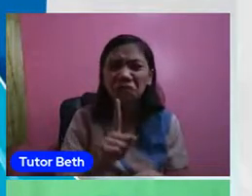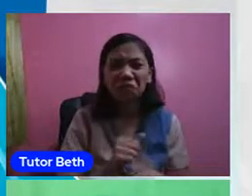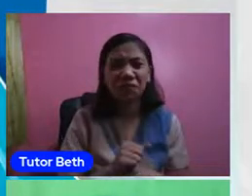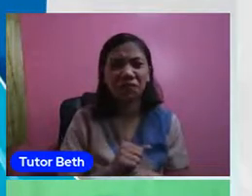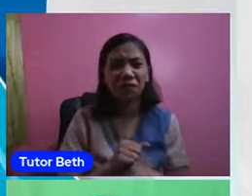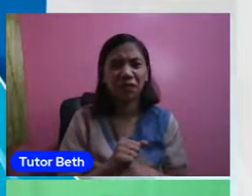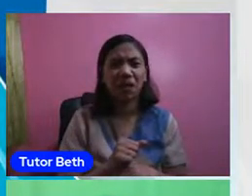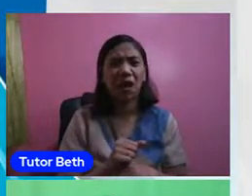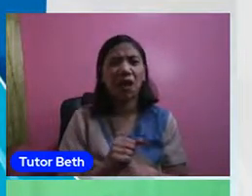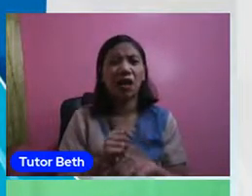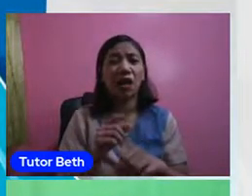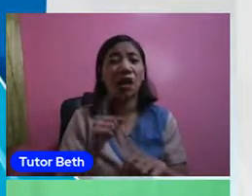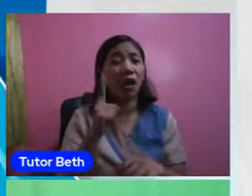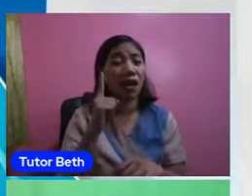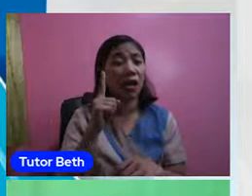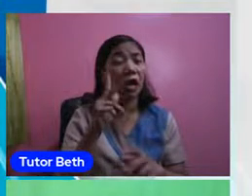lupa.